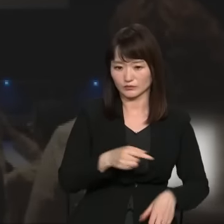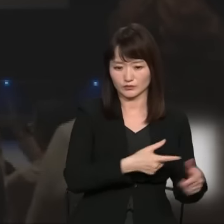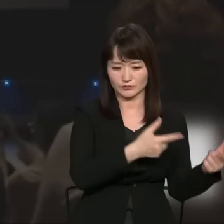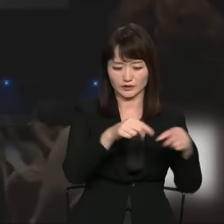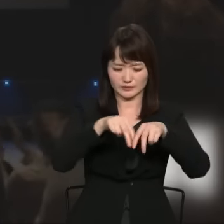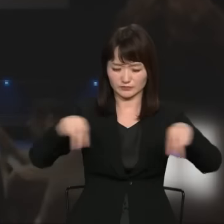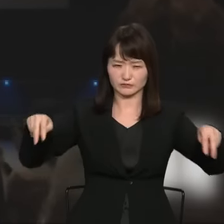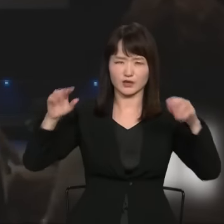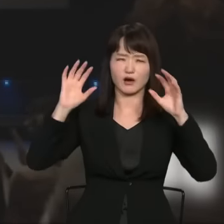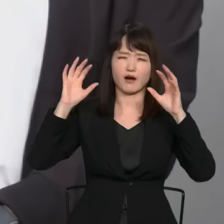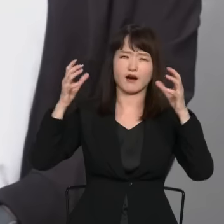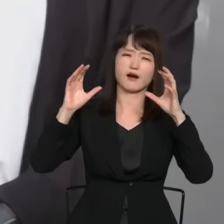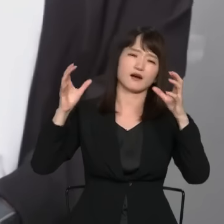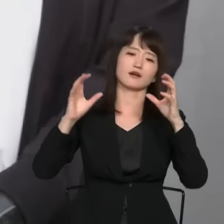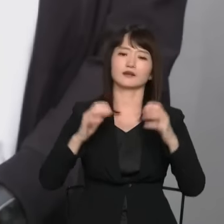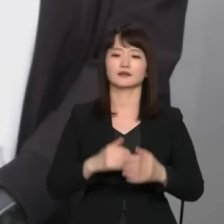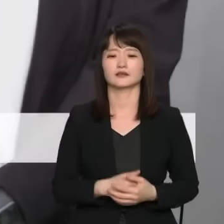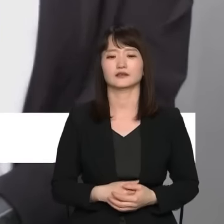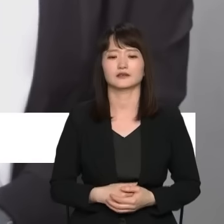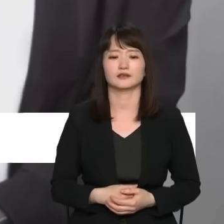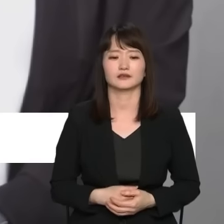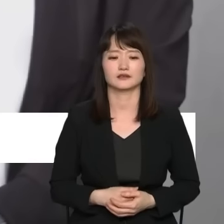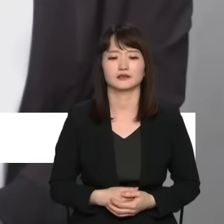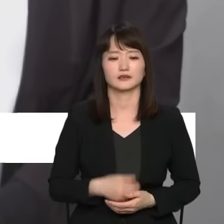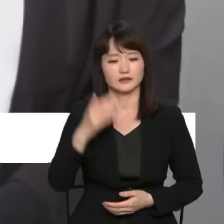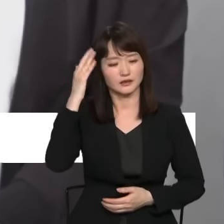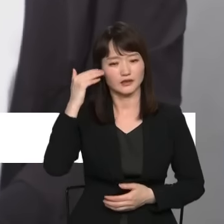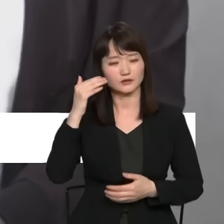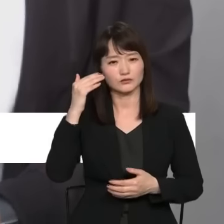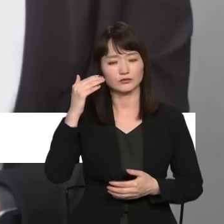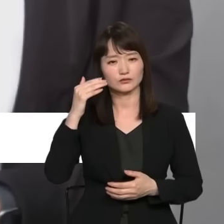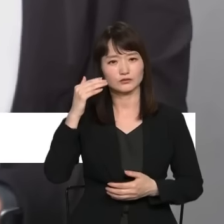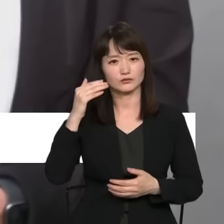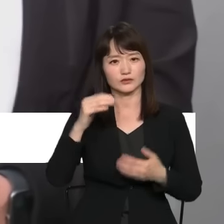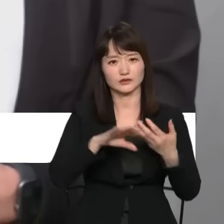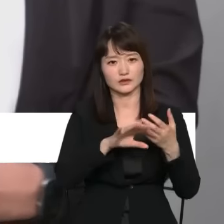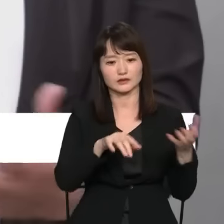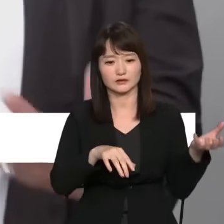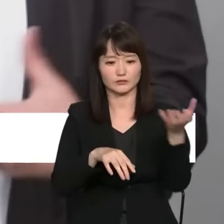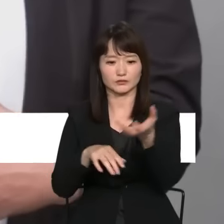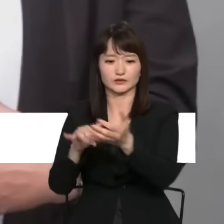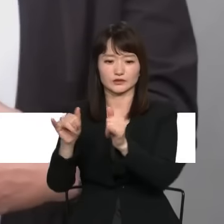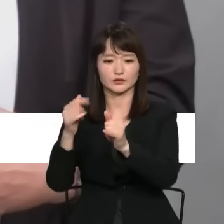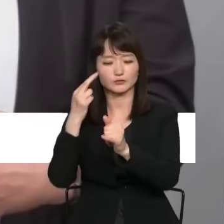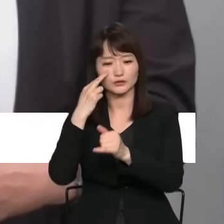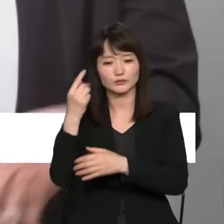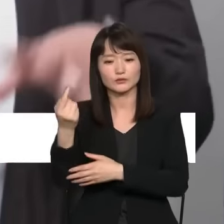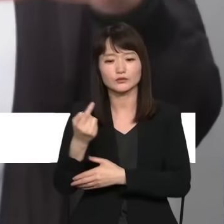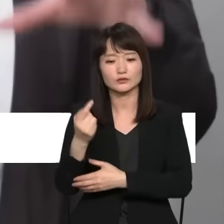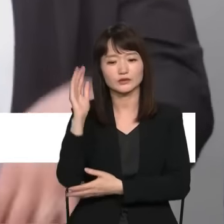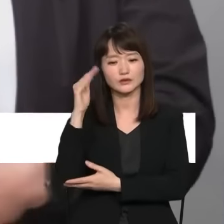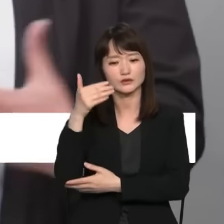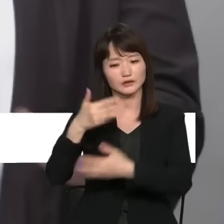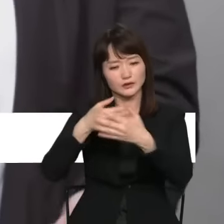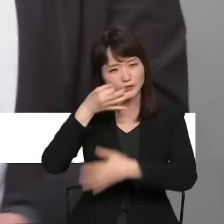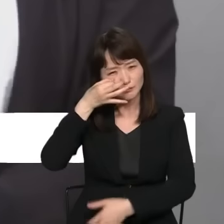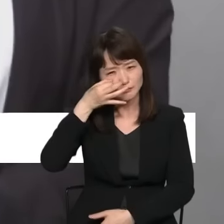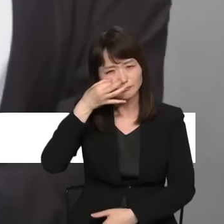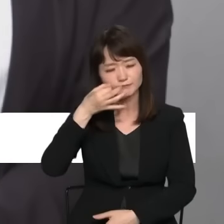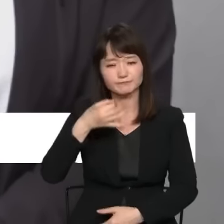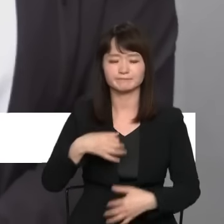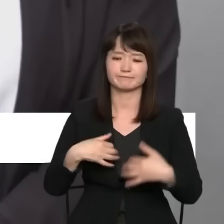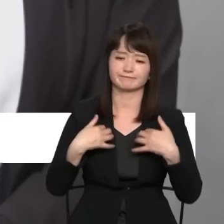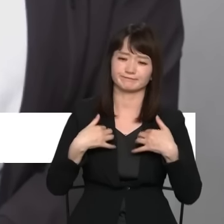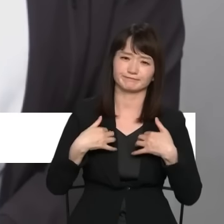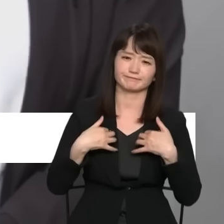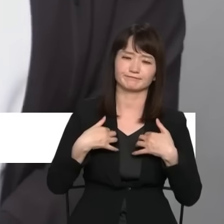환호가 터져나옵니다. Just encouraged to kind of see the how coming to America and just